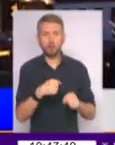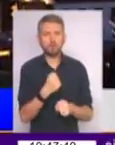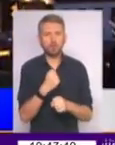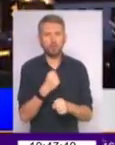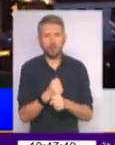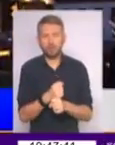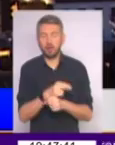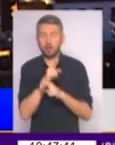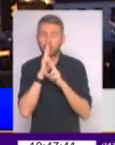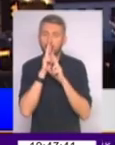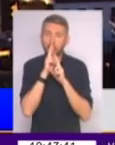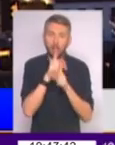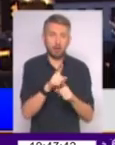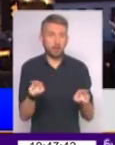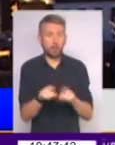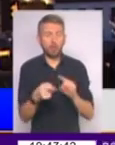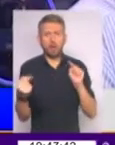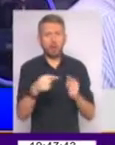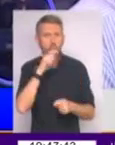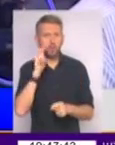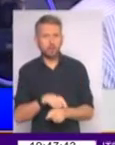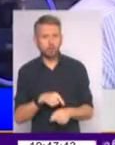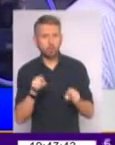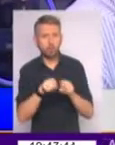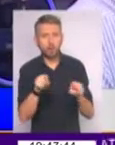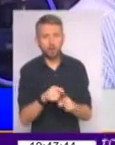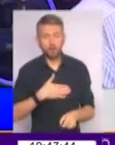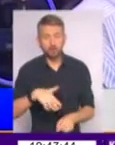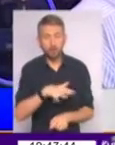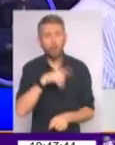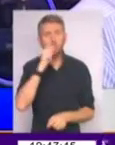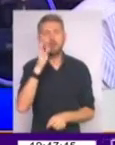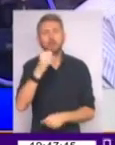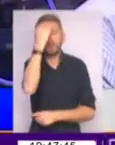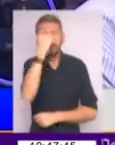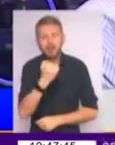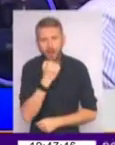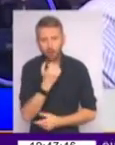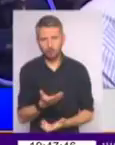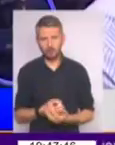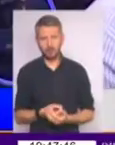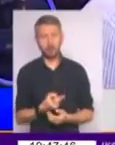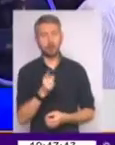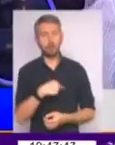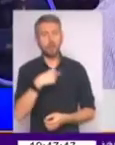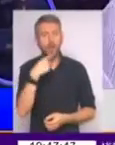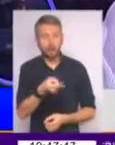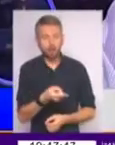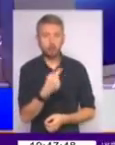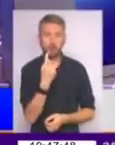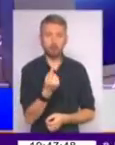таку антиукраїнську пропаганду на нашій території, що Путін буде нам дякувати і там буде піднятися. І тому я кажу, одне з